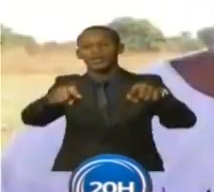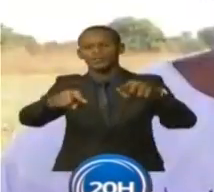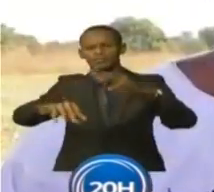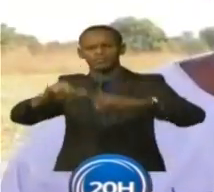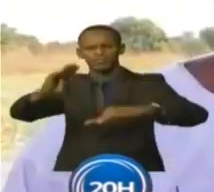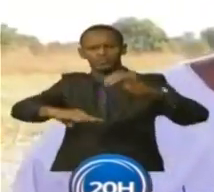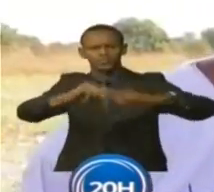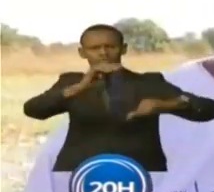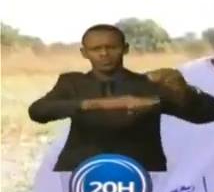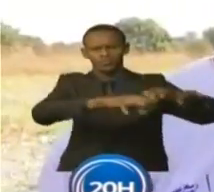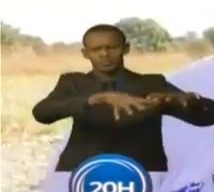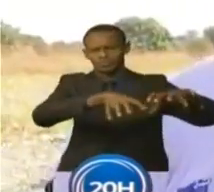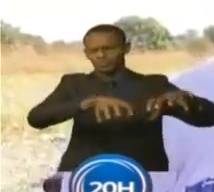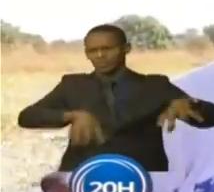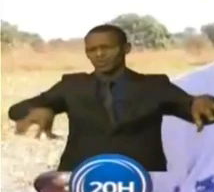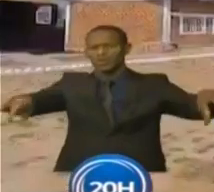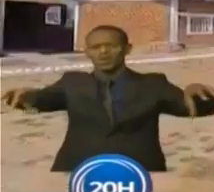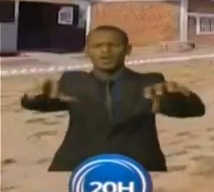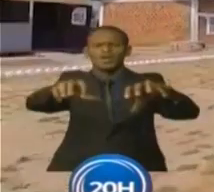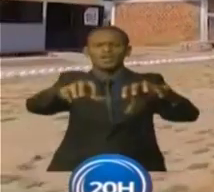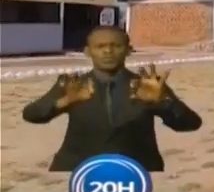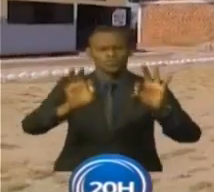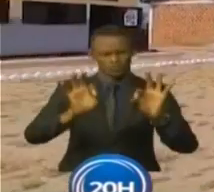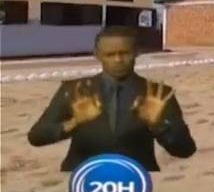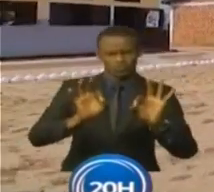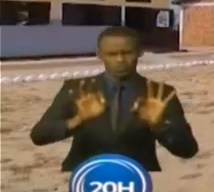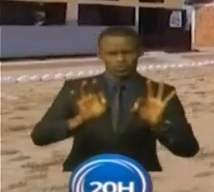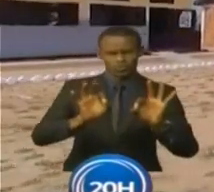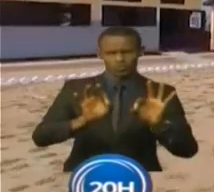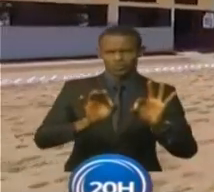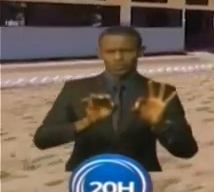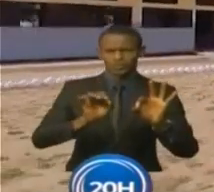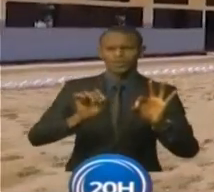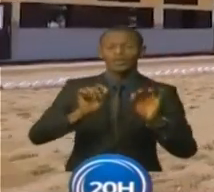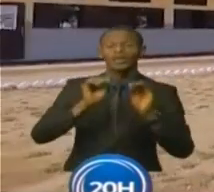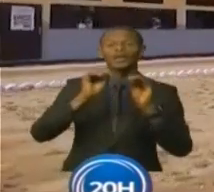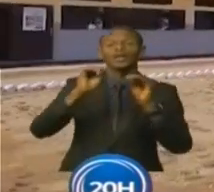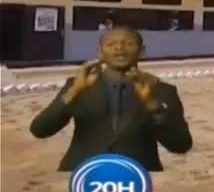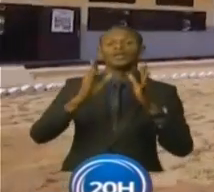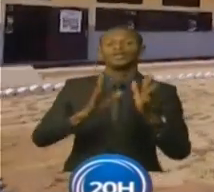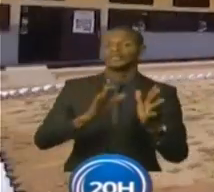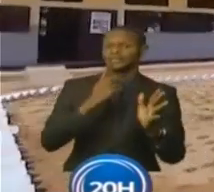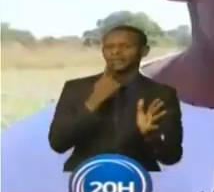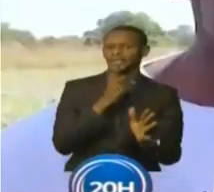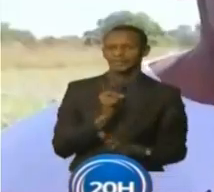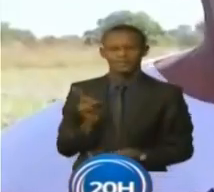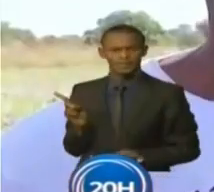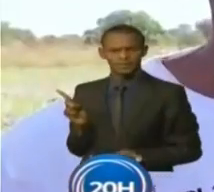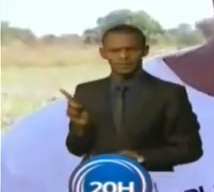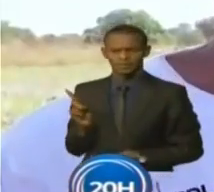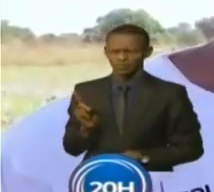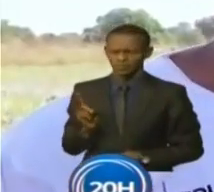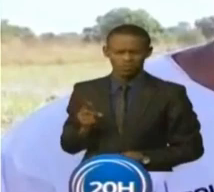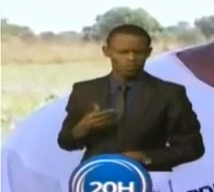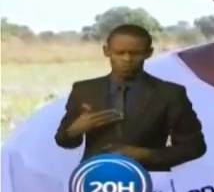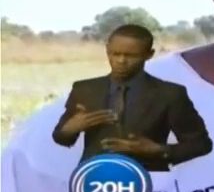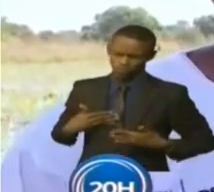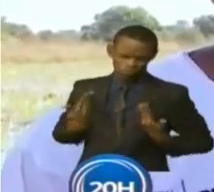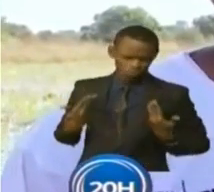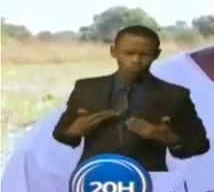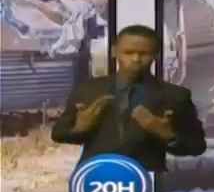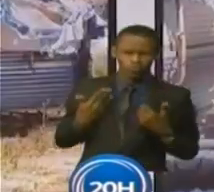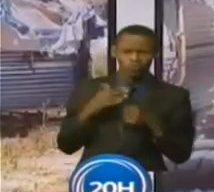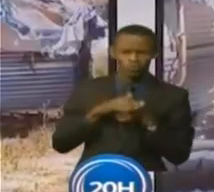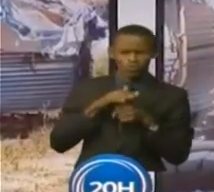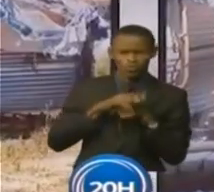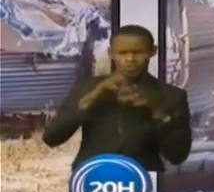de la République de nous faire construire une bonne école comme celle-ci. Auparavant, nous avons eu